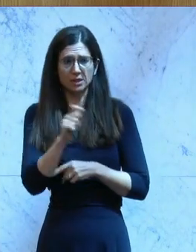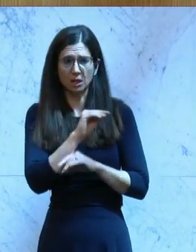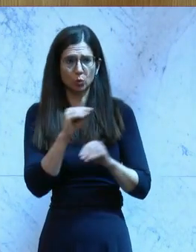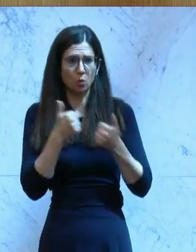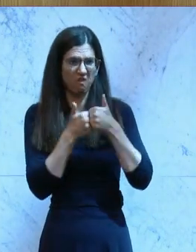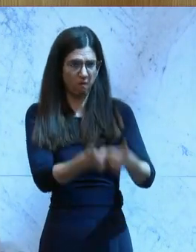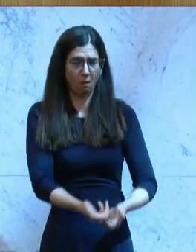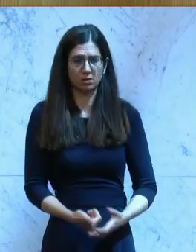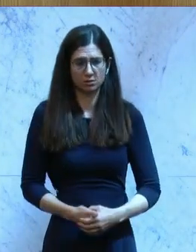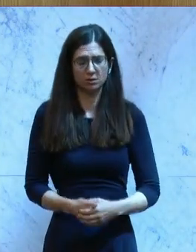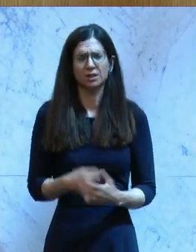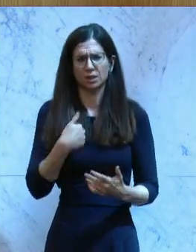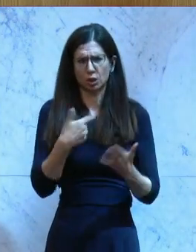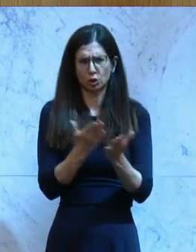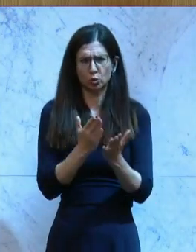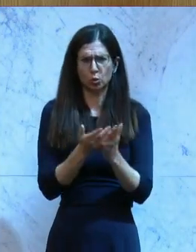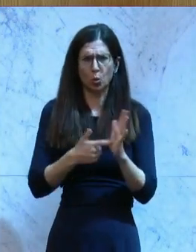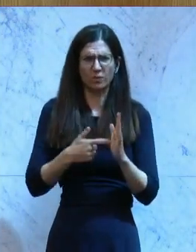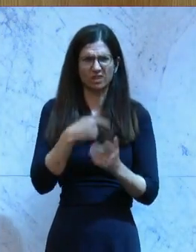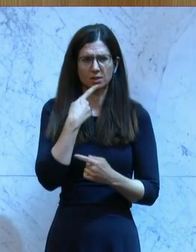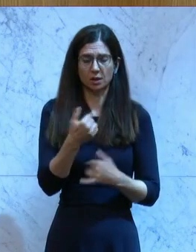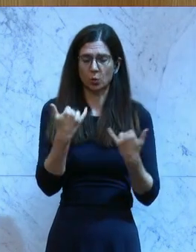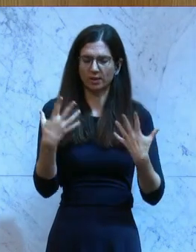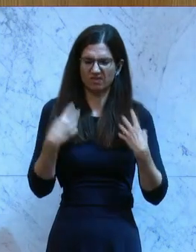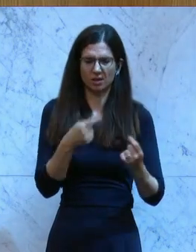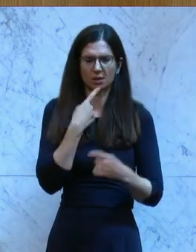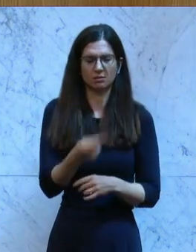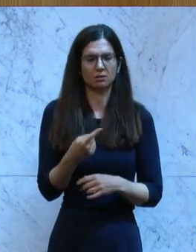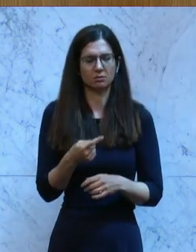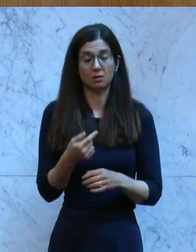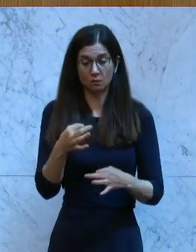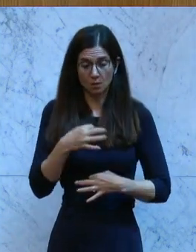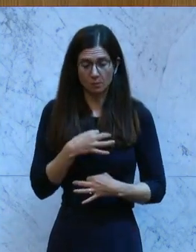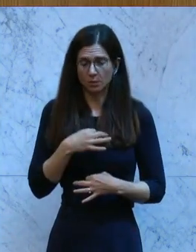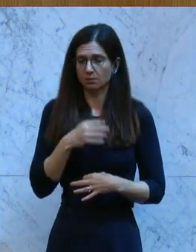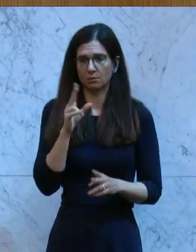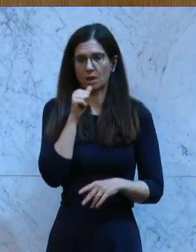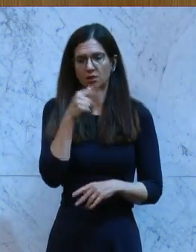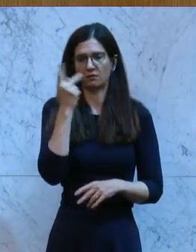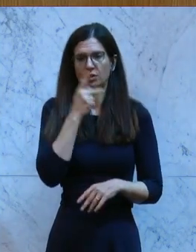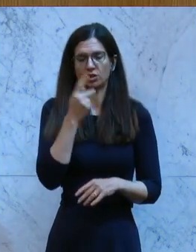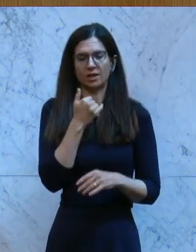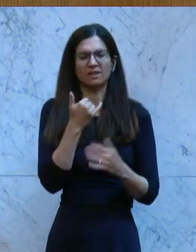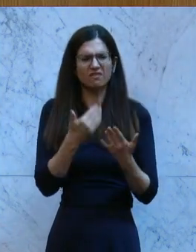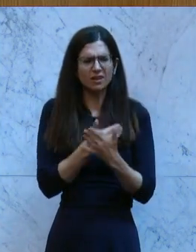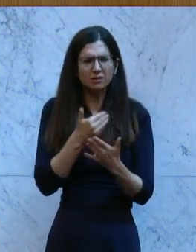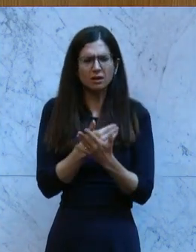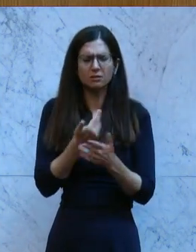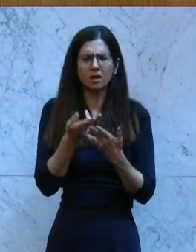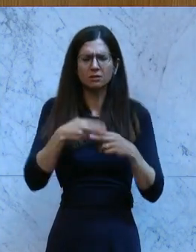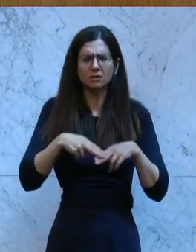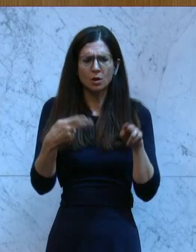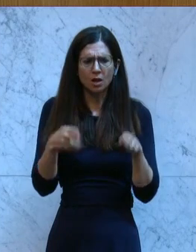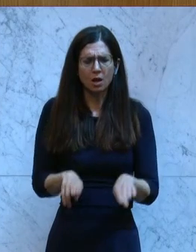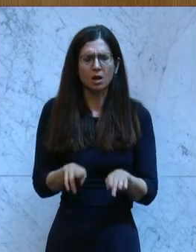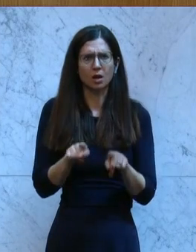habe es schon oft gesagt und ich sage es auch heute wieder, es ist für mich absolut unbegreiflich, wie sich Vertreter des Nationalrats